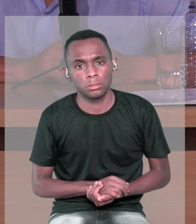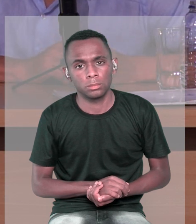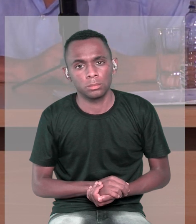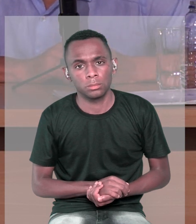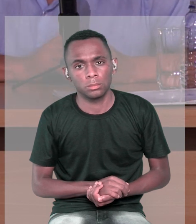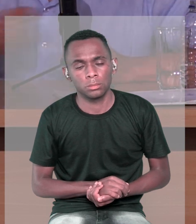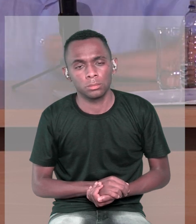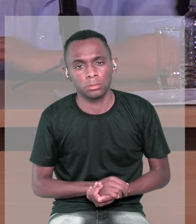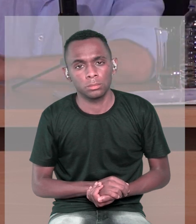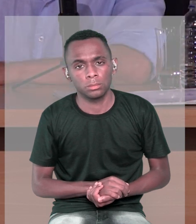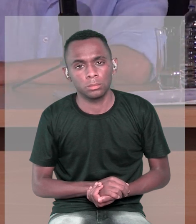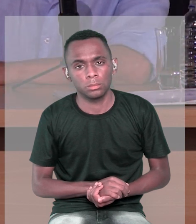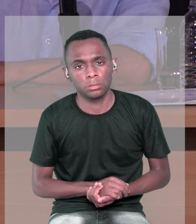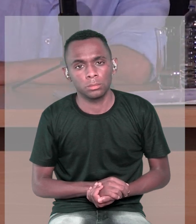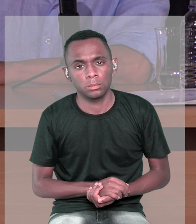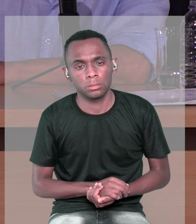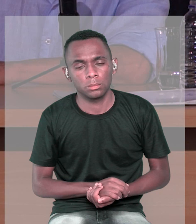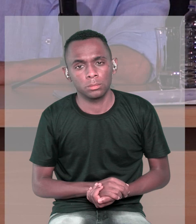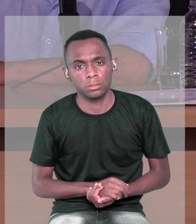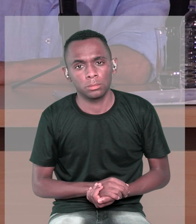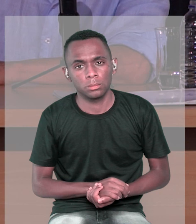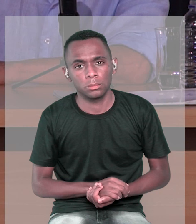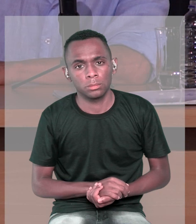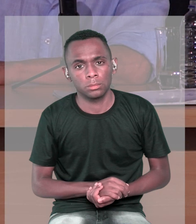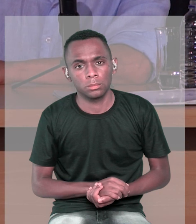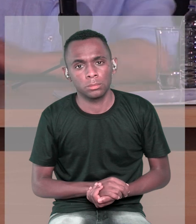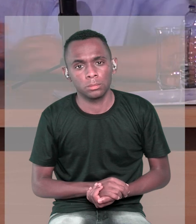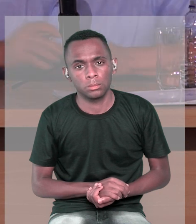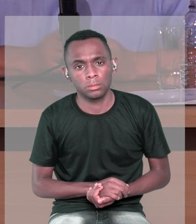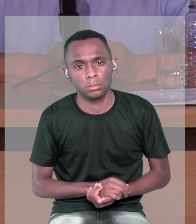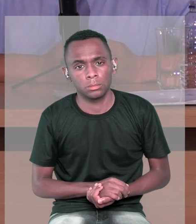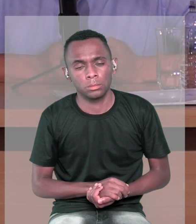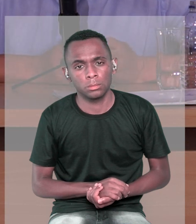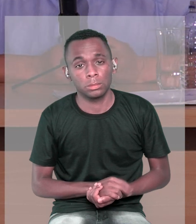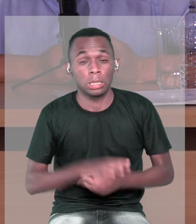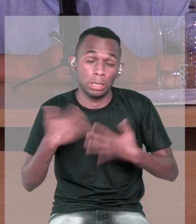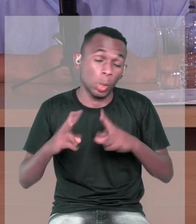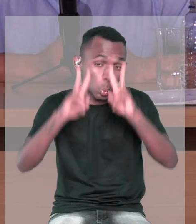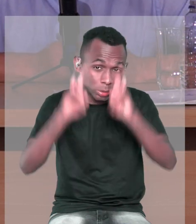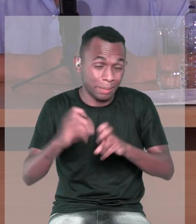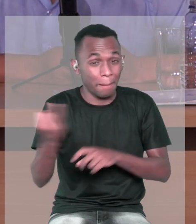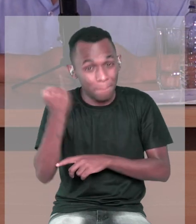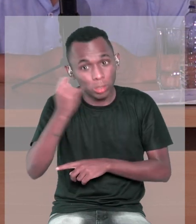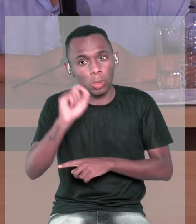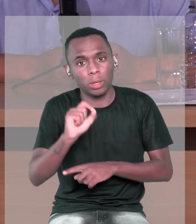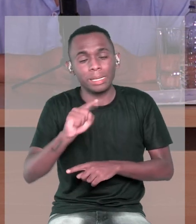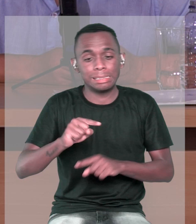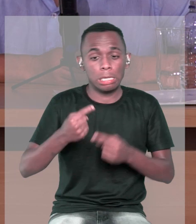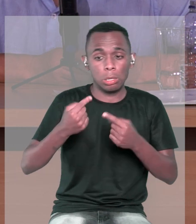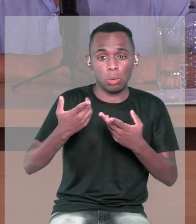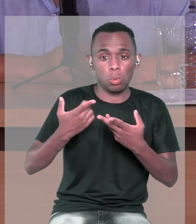la propriété et le libéralisme comme la seule solution. A questão é que se eu ataco